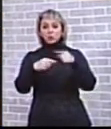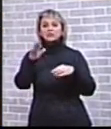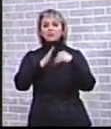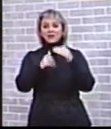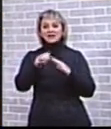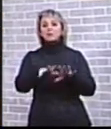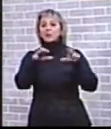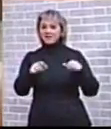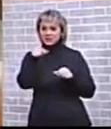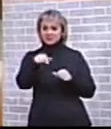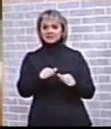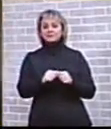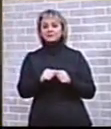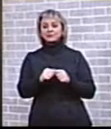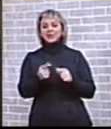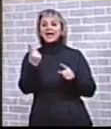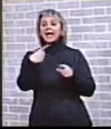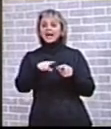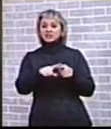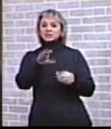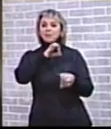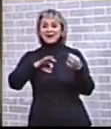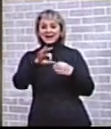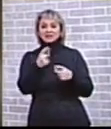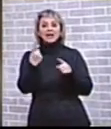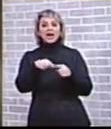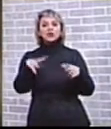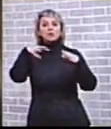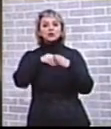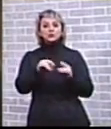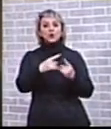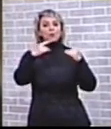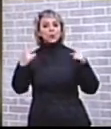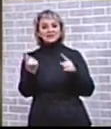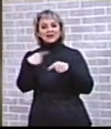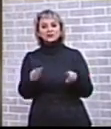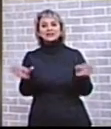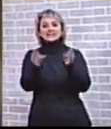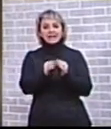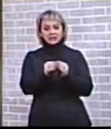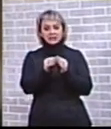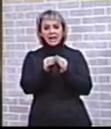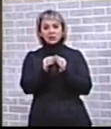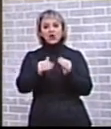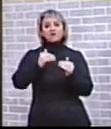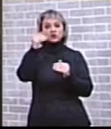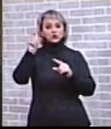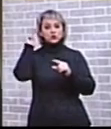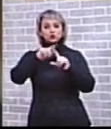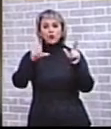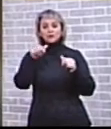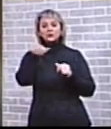в правительстве. Этот проект – это, по сути, мостик, который соединяет высшую школу